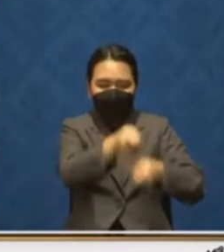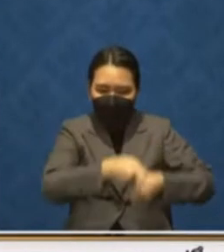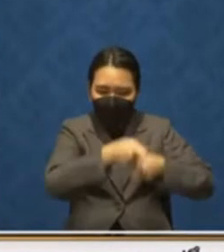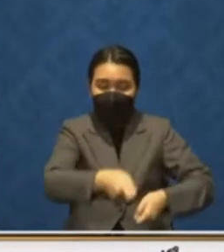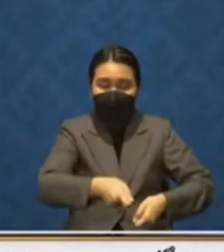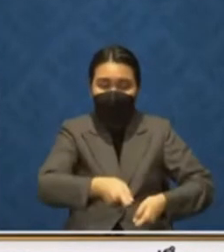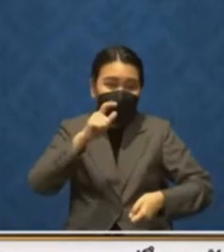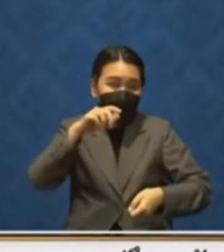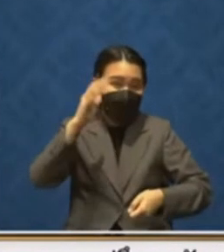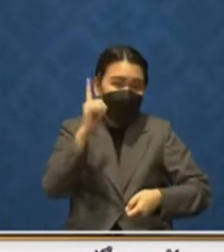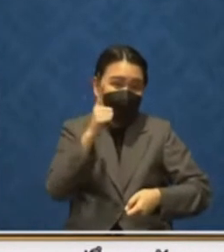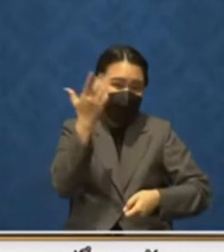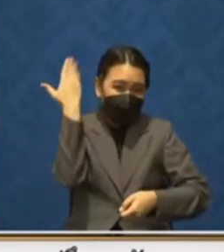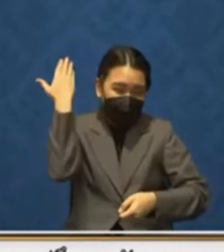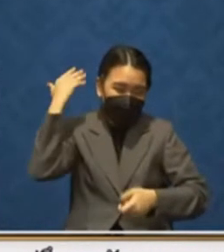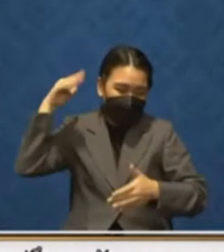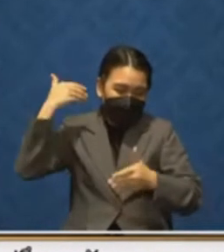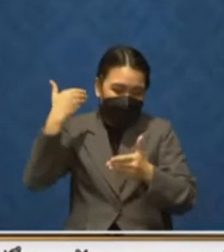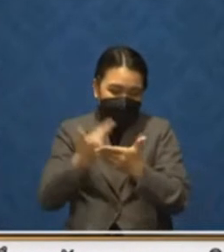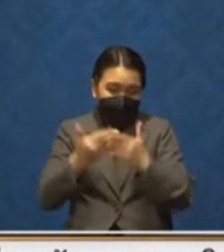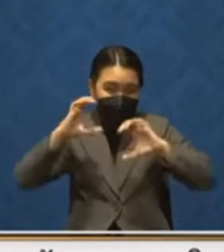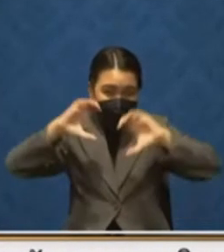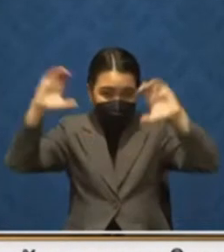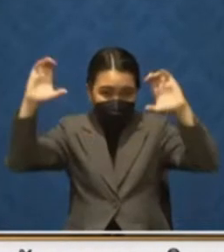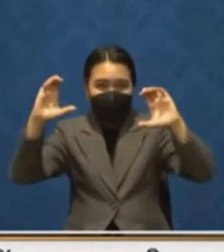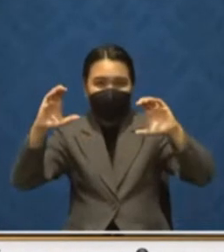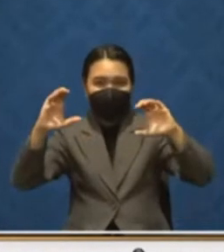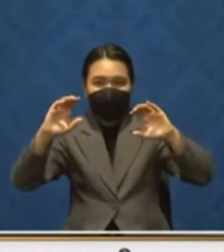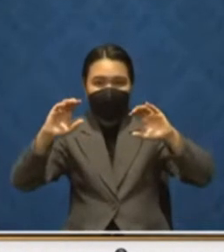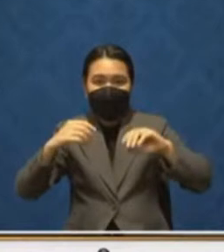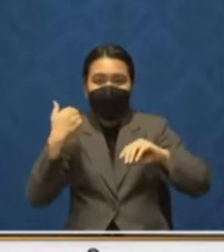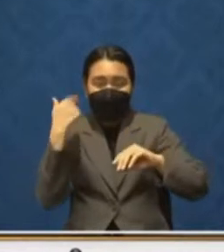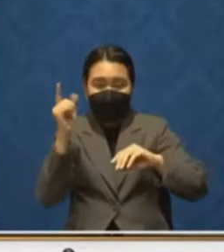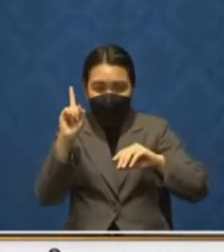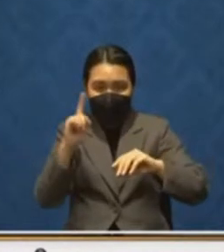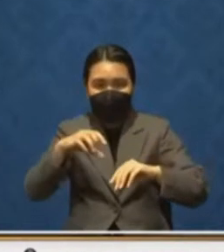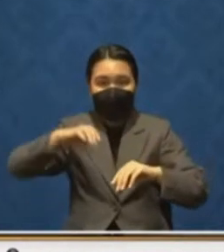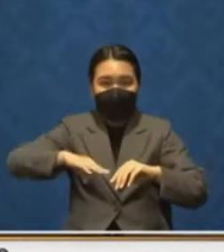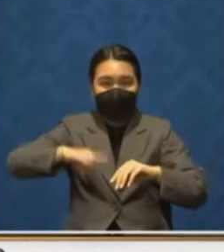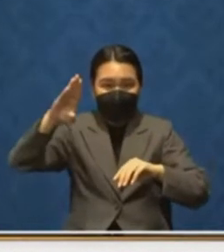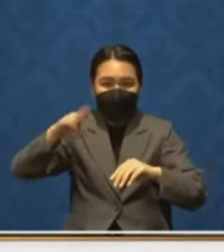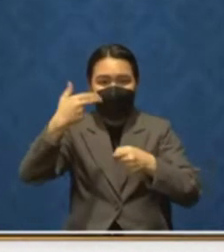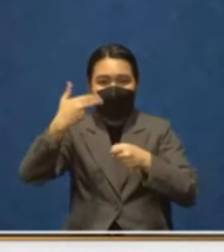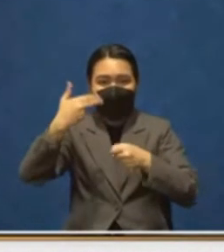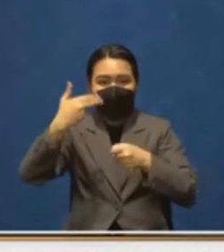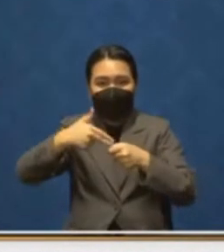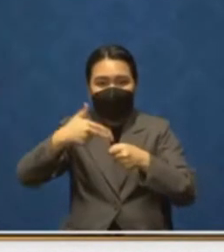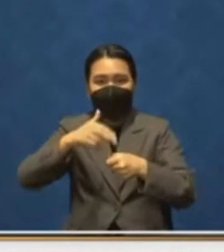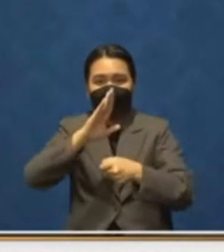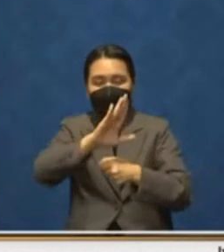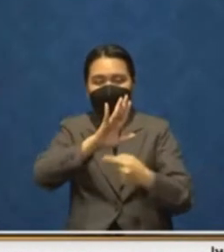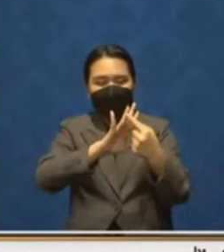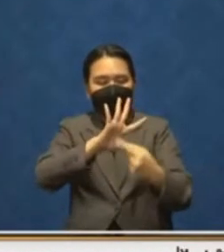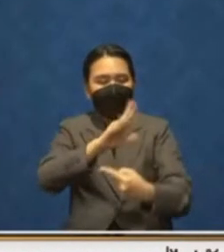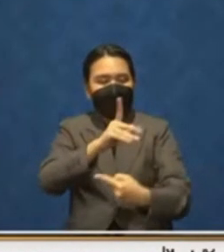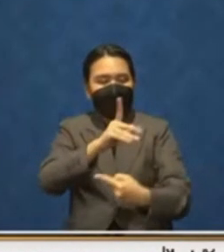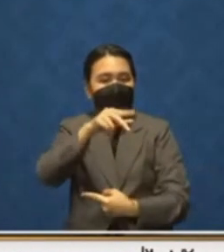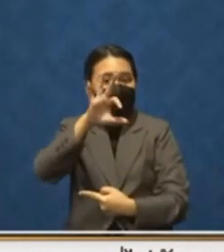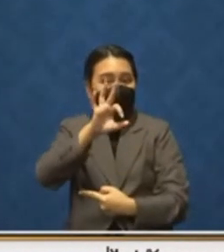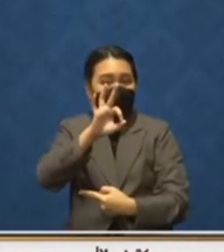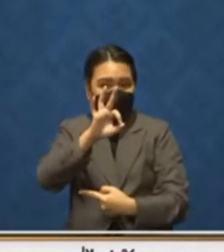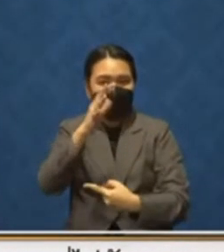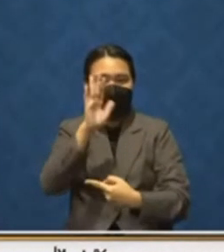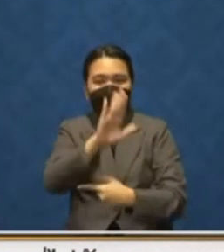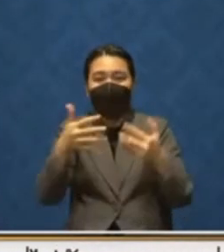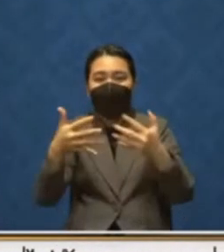ก็คือไปมีข้อพิพาทกับบริษัทน้ำมันเชฟร่อนและโทรเท้าของฝรั่งเศสแชมป์รอดอเมริกาอาเกตอา